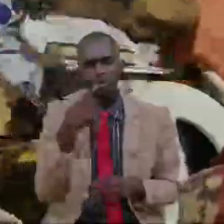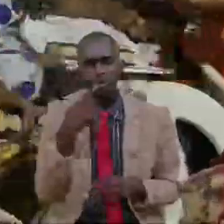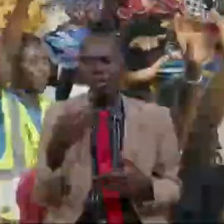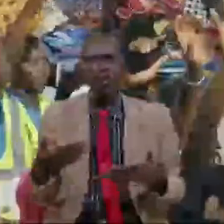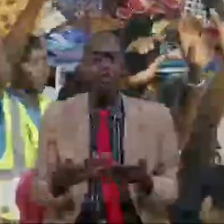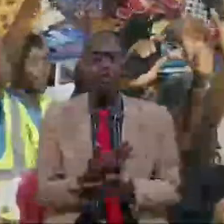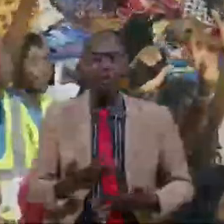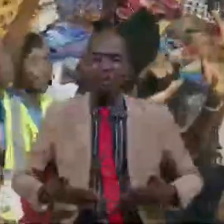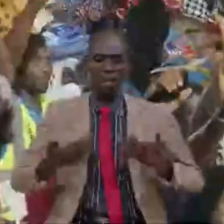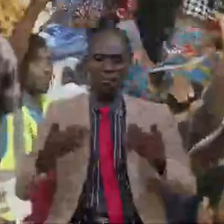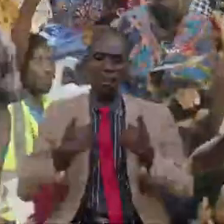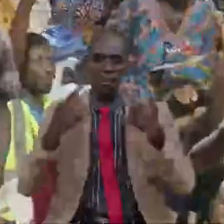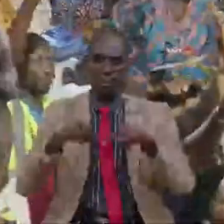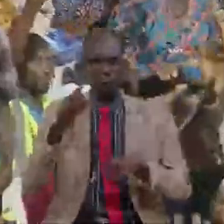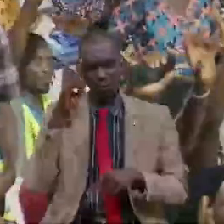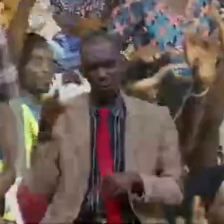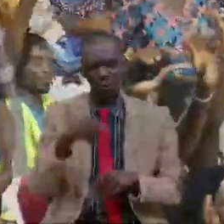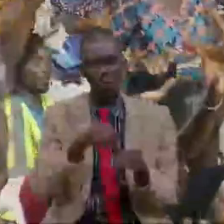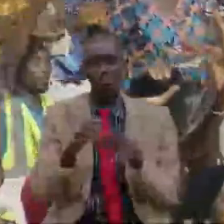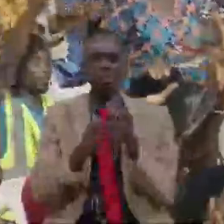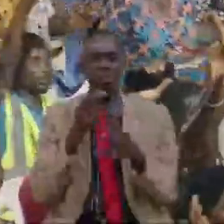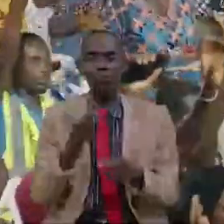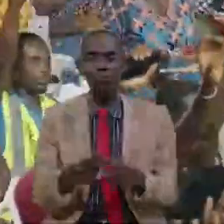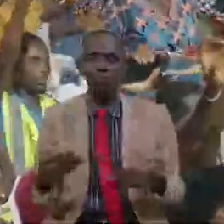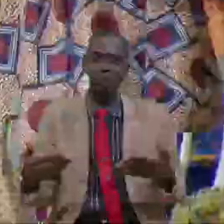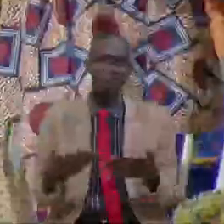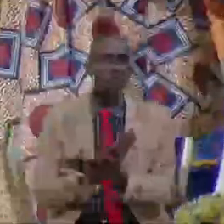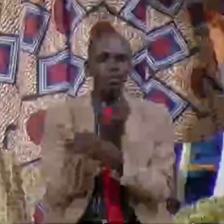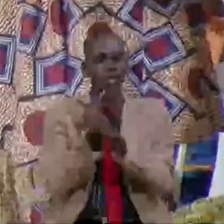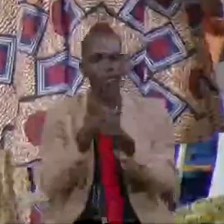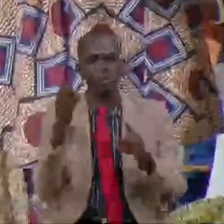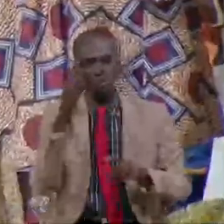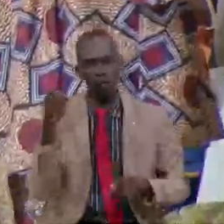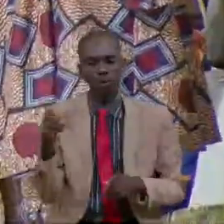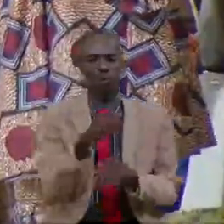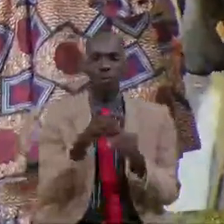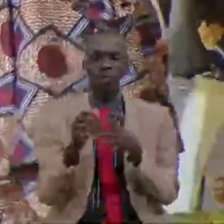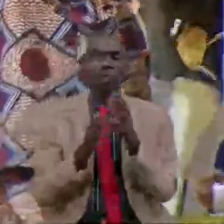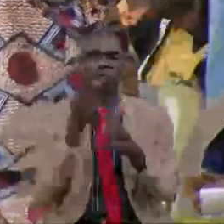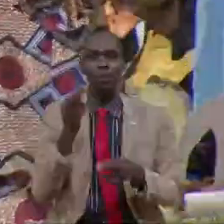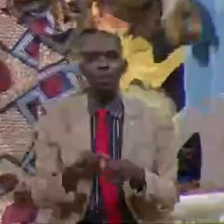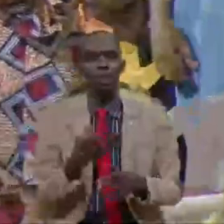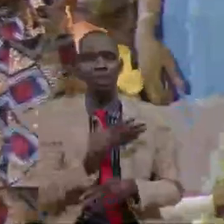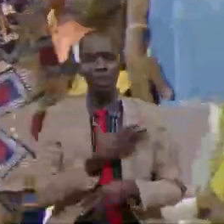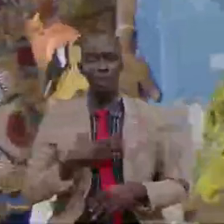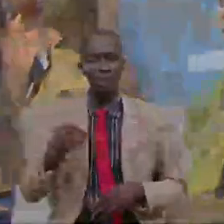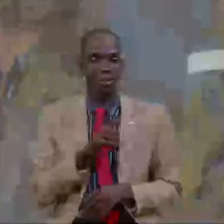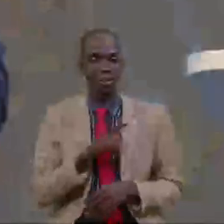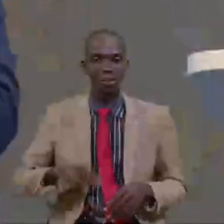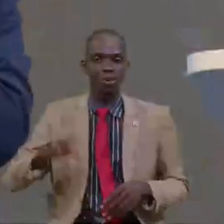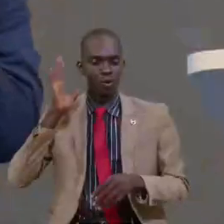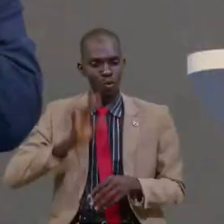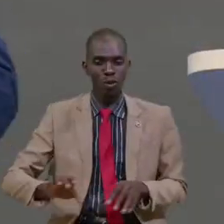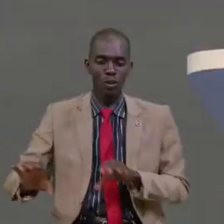Une nouvelle vie est venue. Où es-tu? Une nouvelle délivrance est venue et le Seigneur